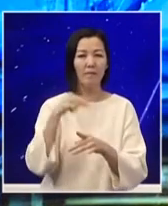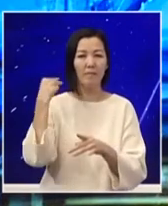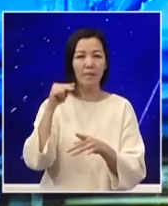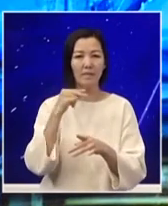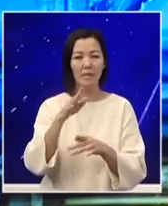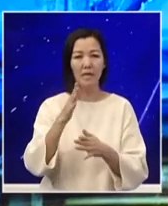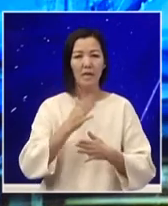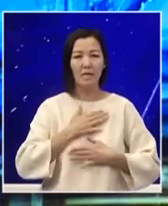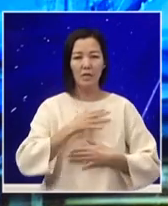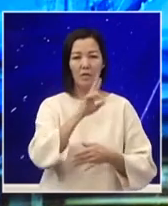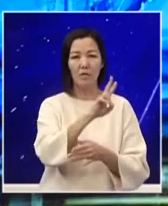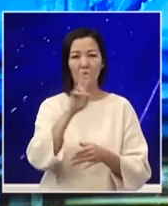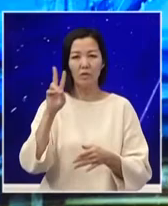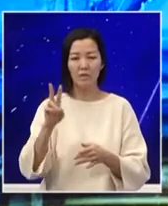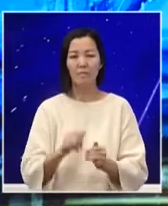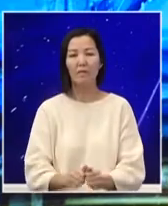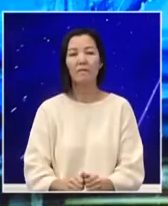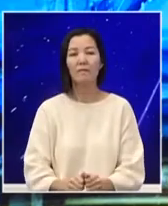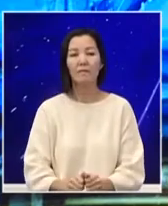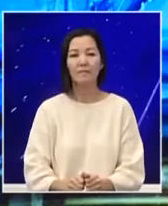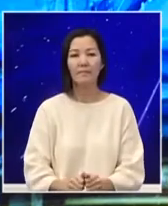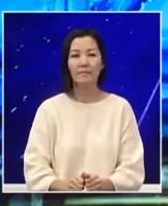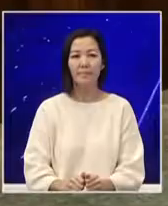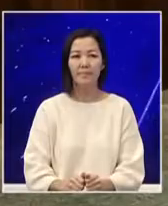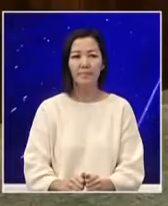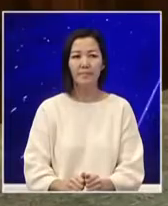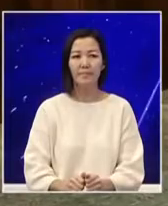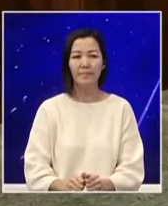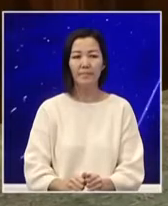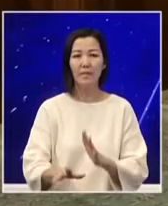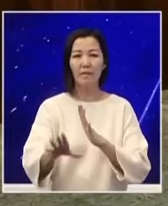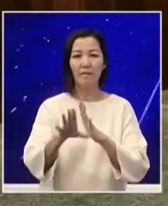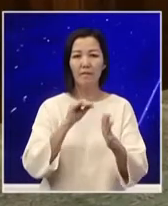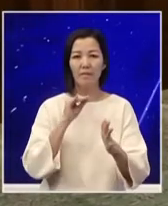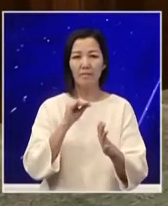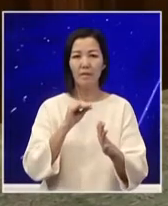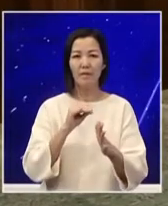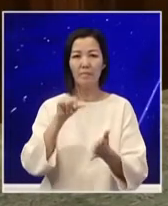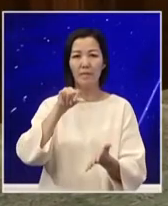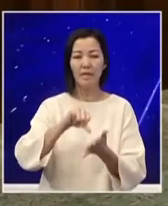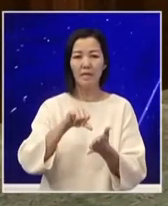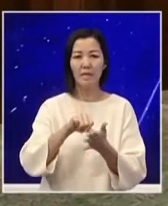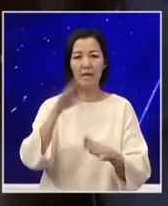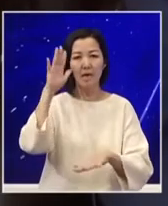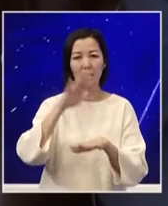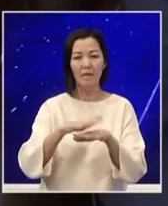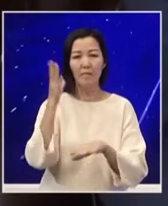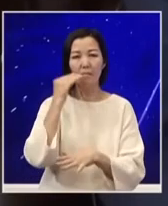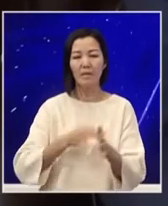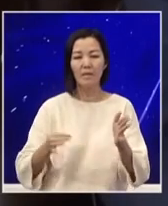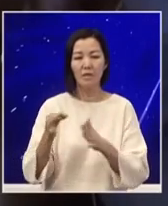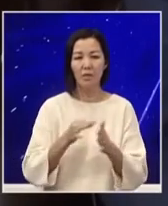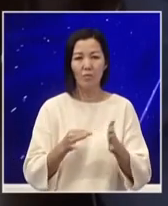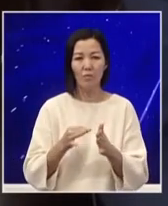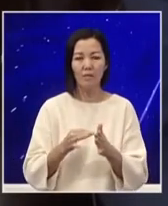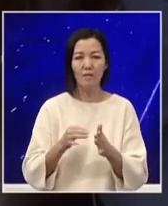первый президент страны Нурсултан Назарбаев. В выборе кандидата принял участие и аким Алматинской области